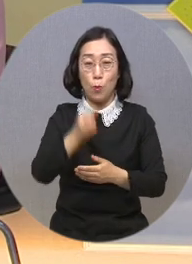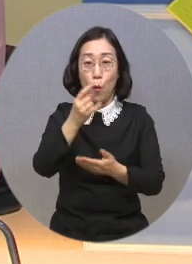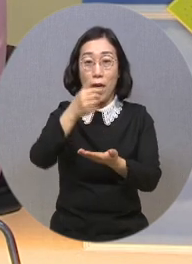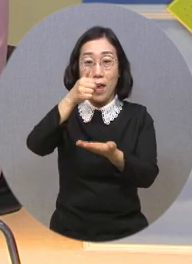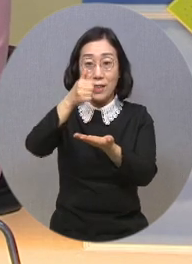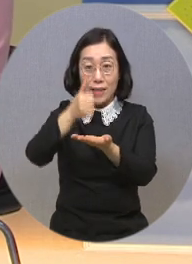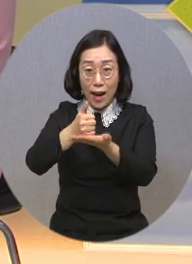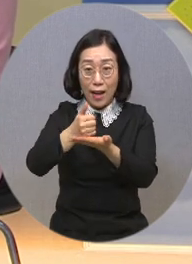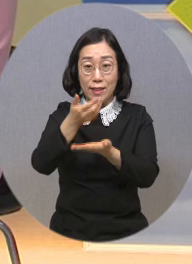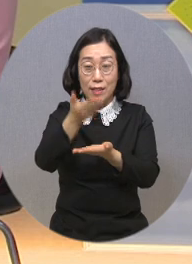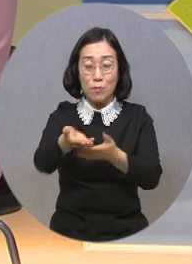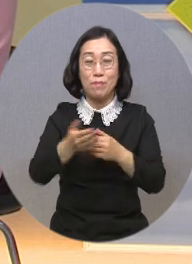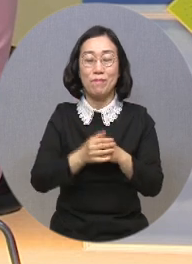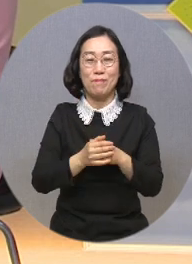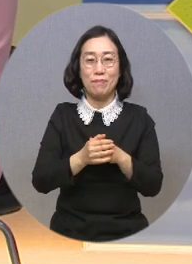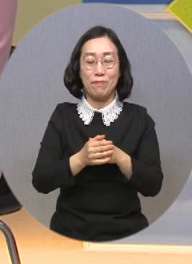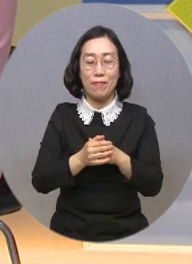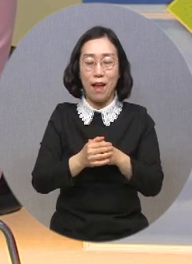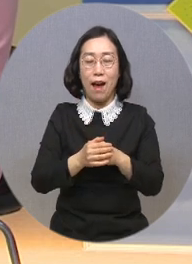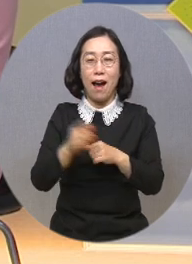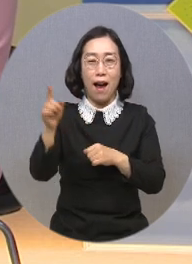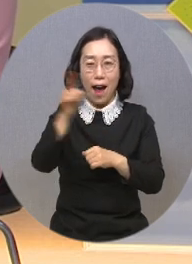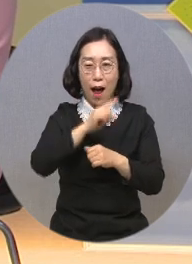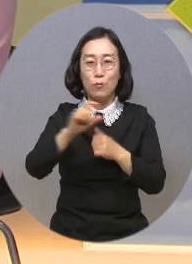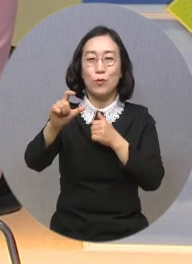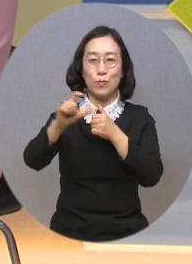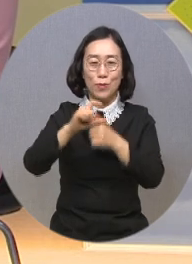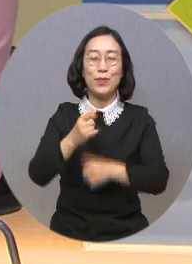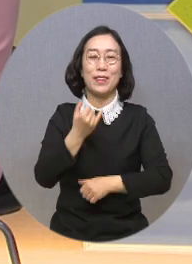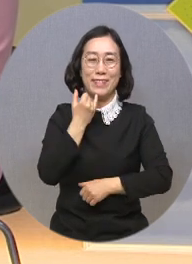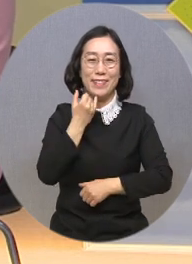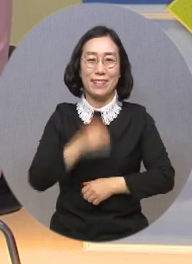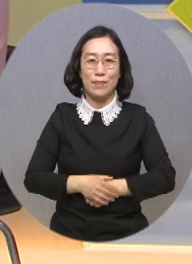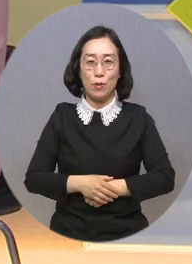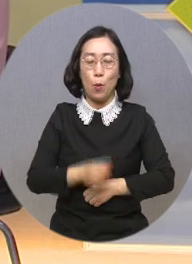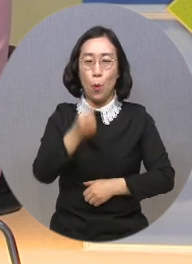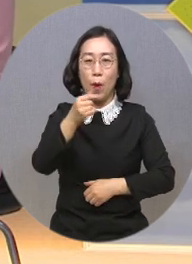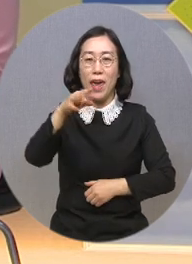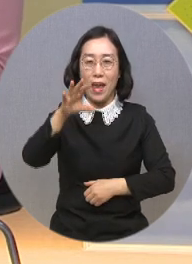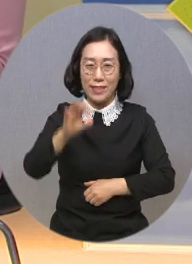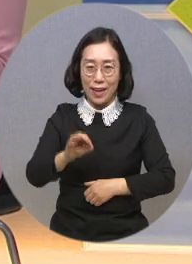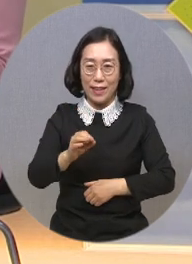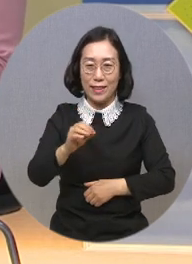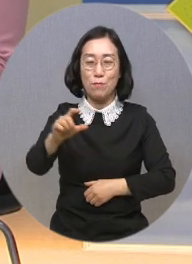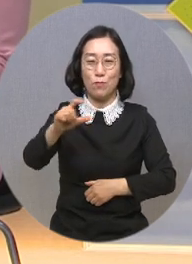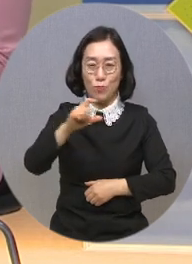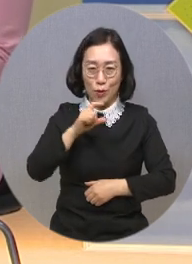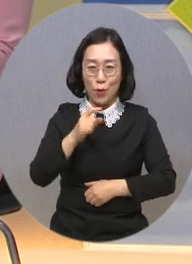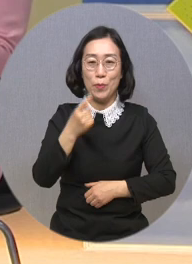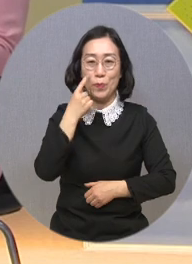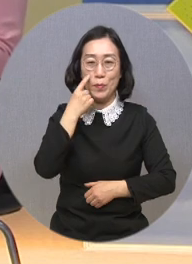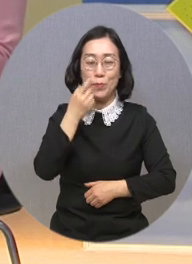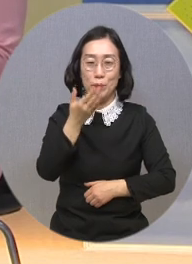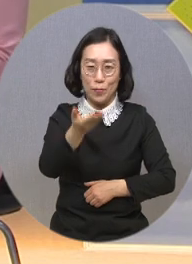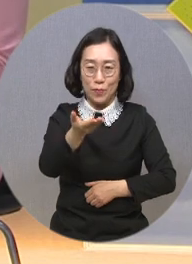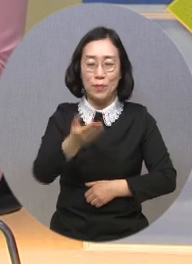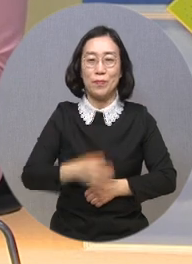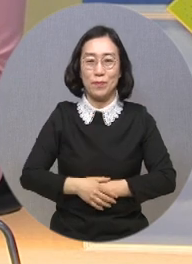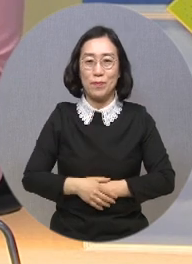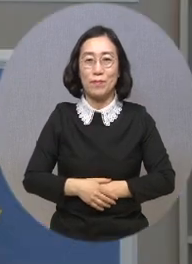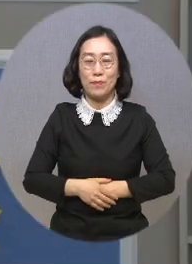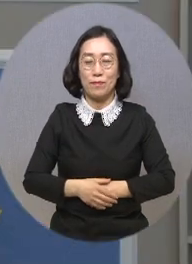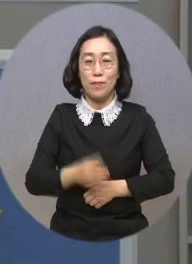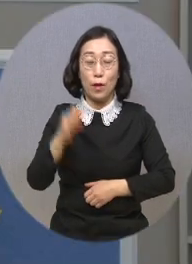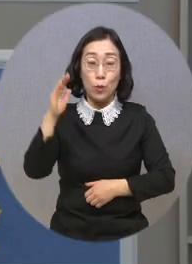불러드려야 되나요? 뭐 그냥 편하신 대로 불러드리면 됩니다. 네. 제가 회장님이라고 부를까요? 네. 네. 편할 대로요. 네. 회장님,